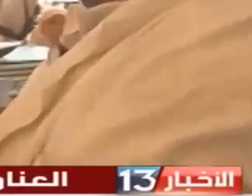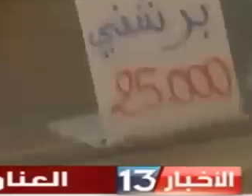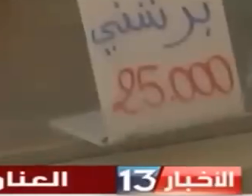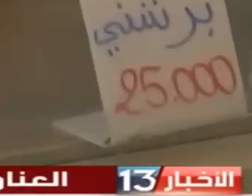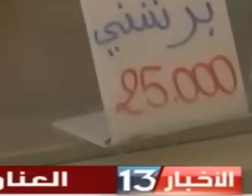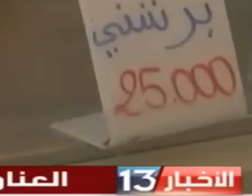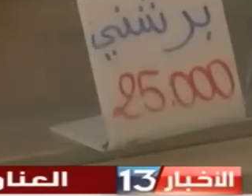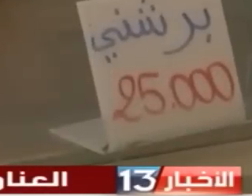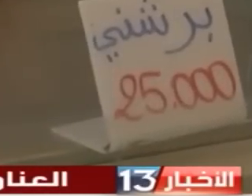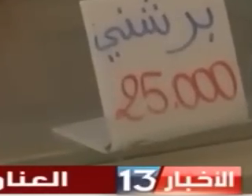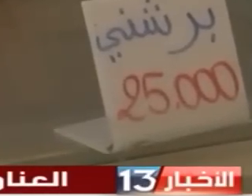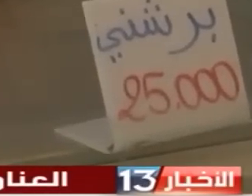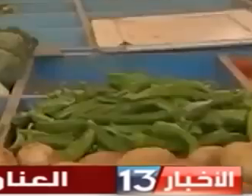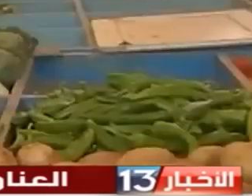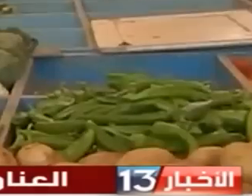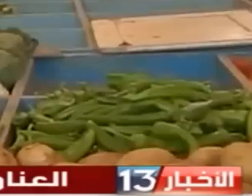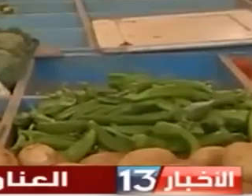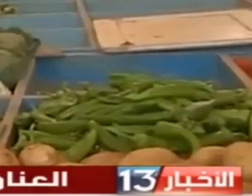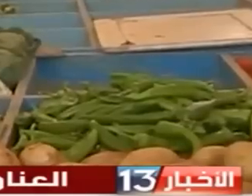هذه المواد